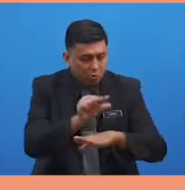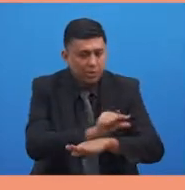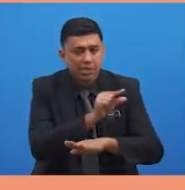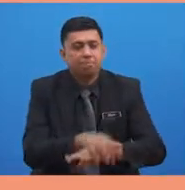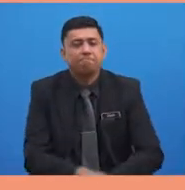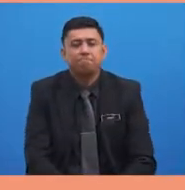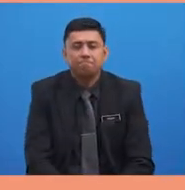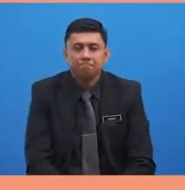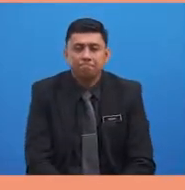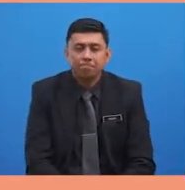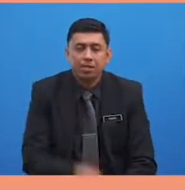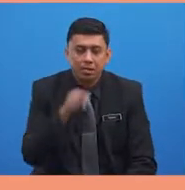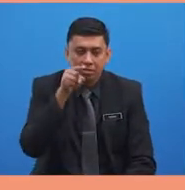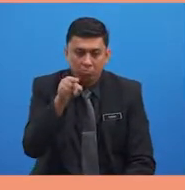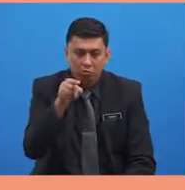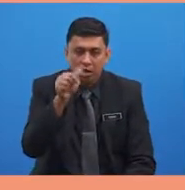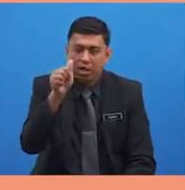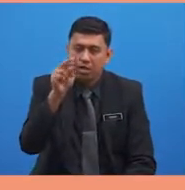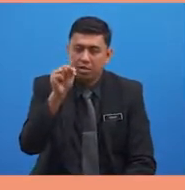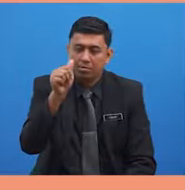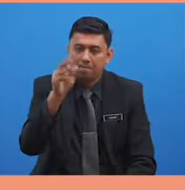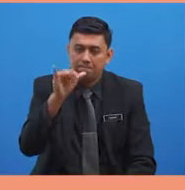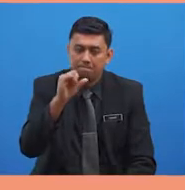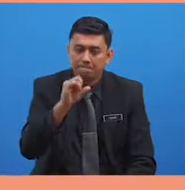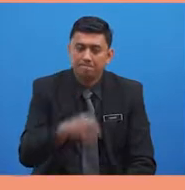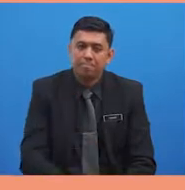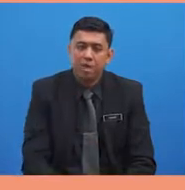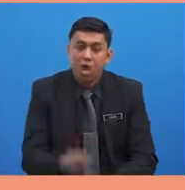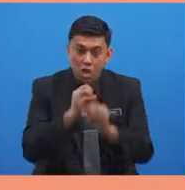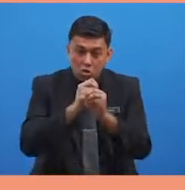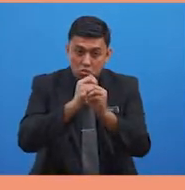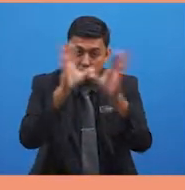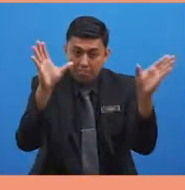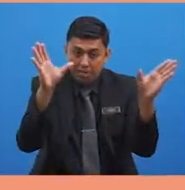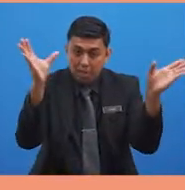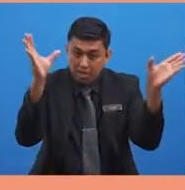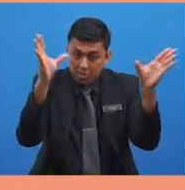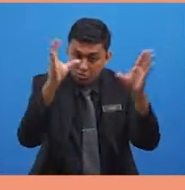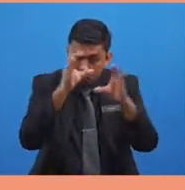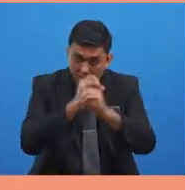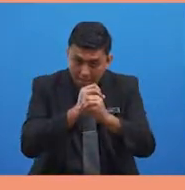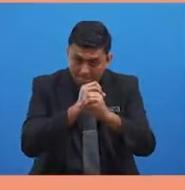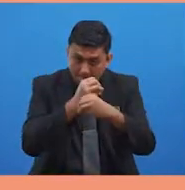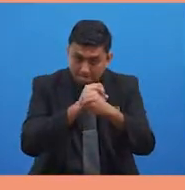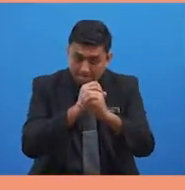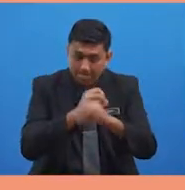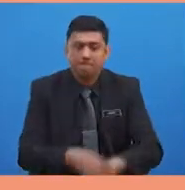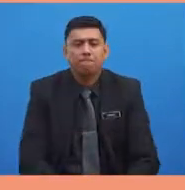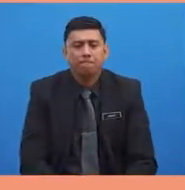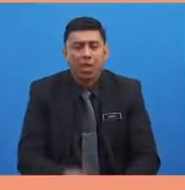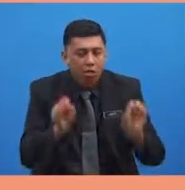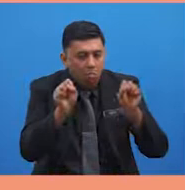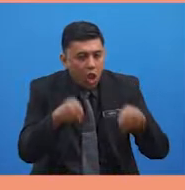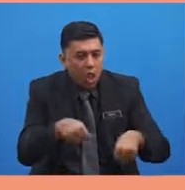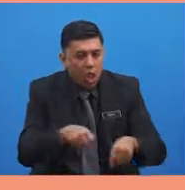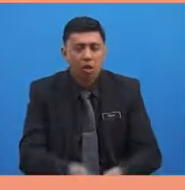menggunakan butang animasi zoom in dan zoom out, serta